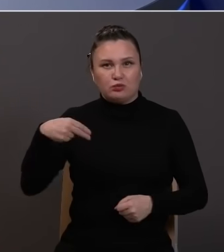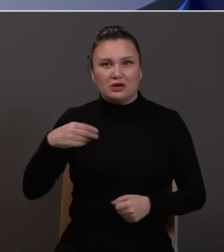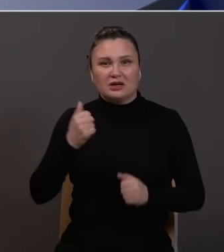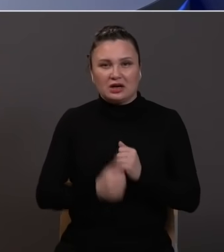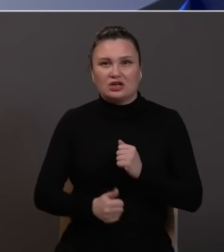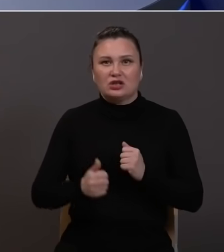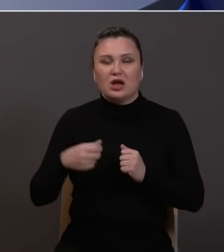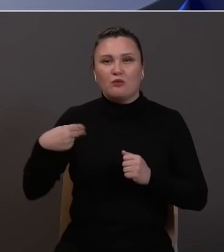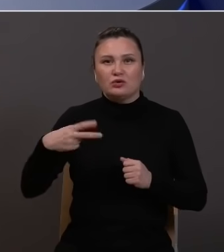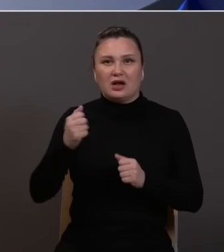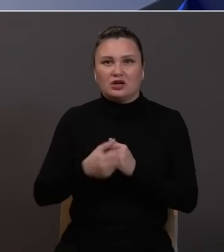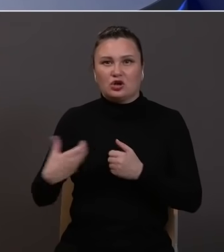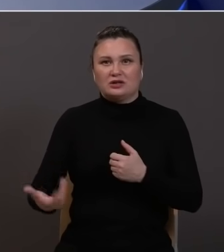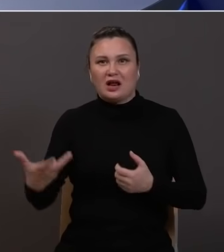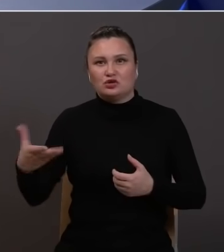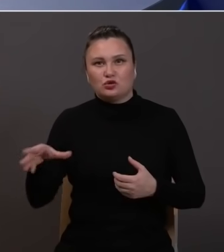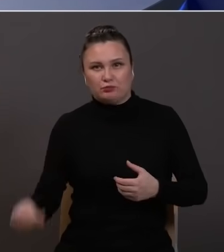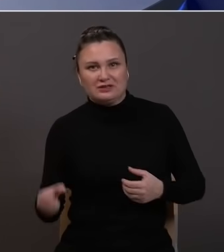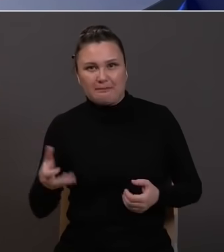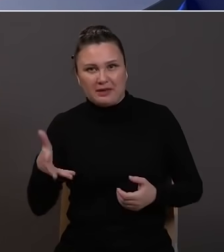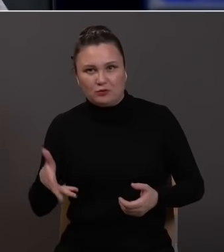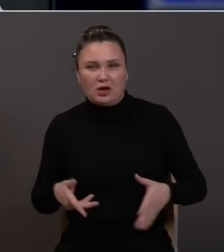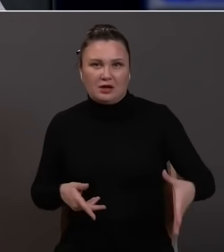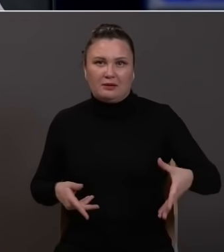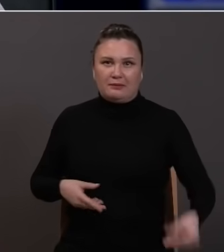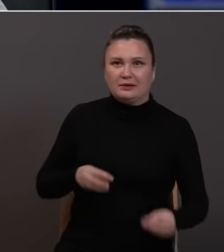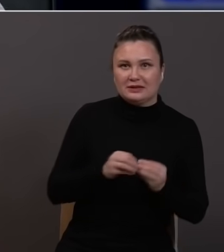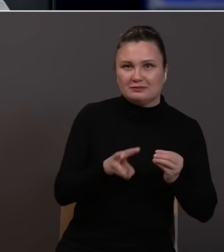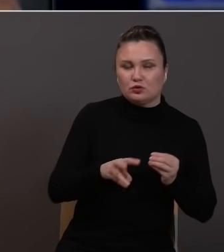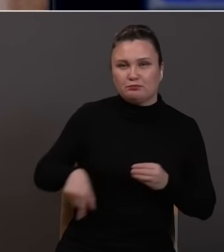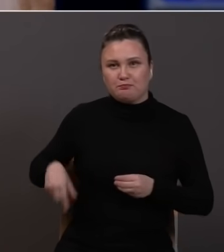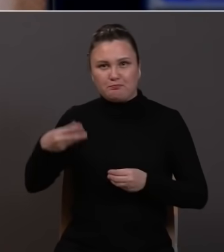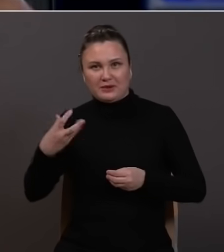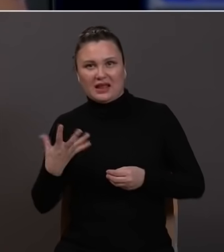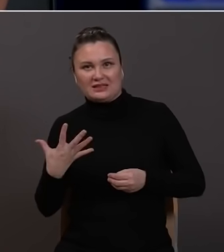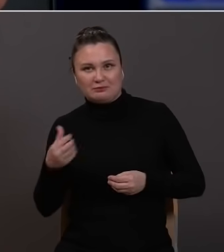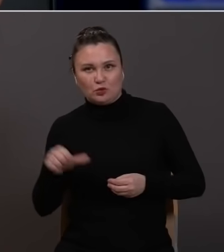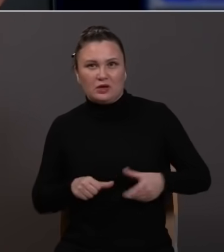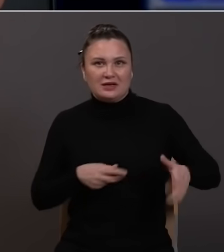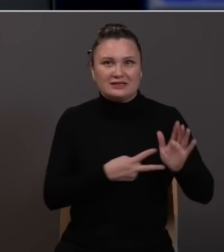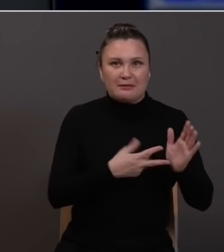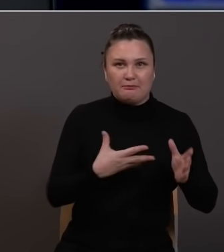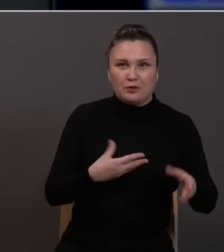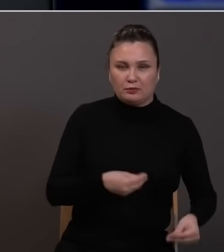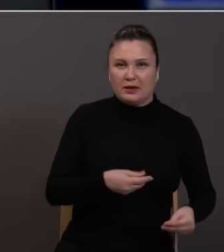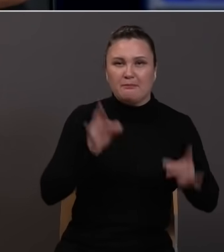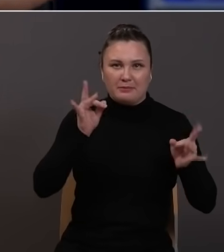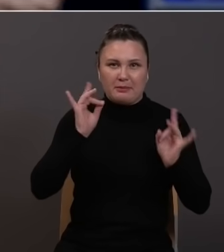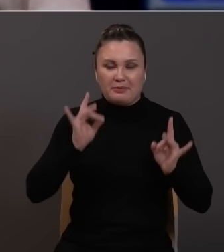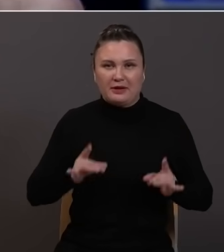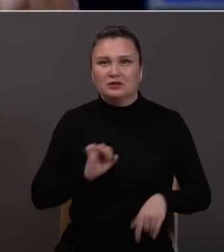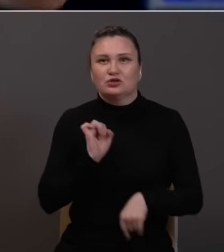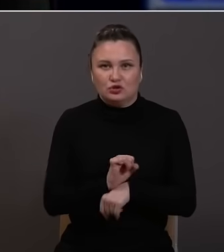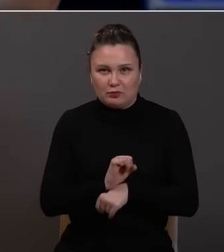настроен на каждое колесо. То есть это колесо спускает за 5 минут, это за 10, это за 15, это за 7. И вот ты едешь, у тебя... Там пи-пи-пи-пи будильник,